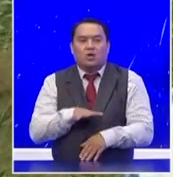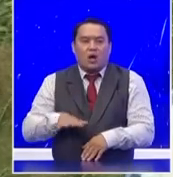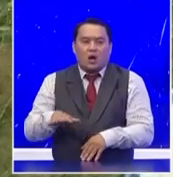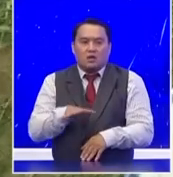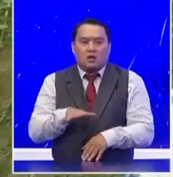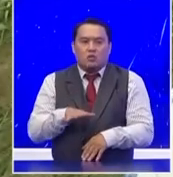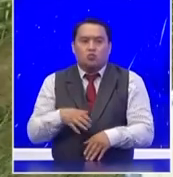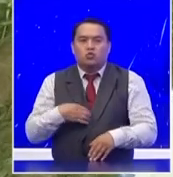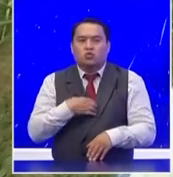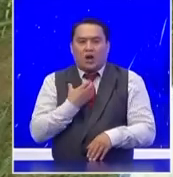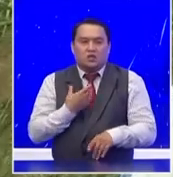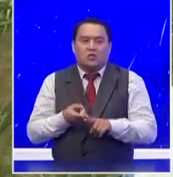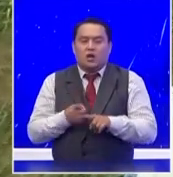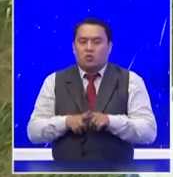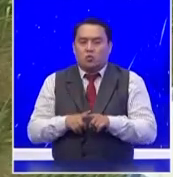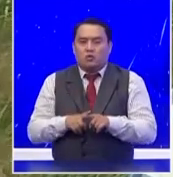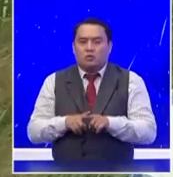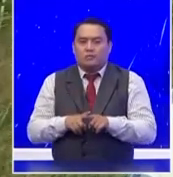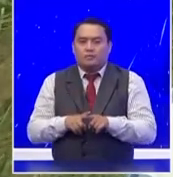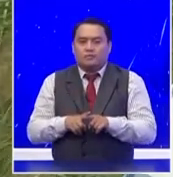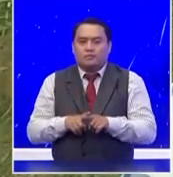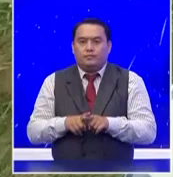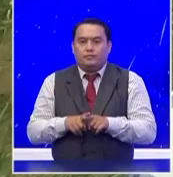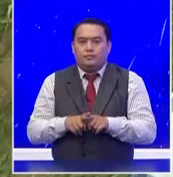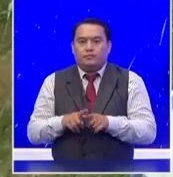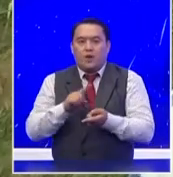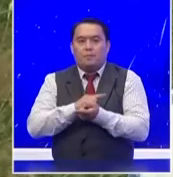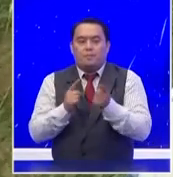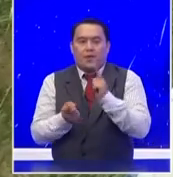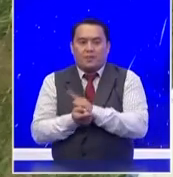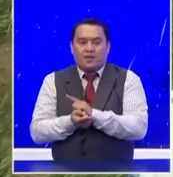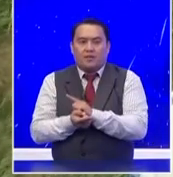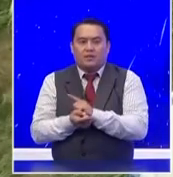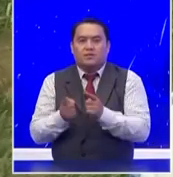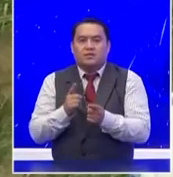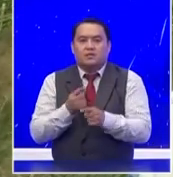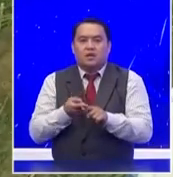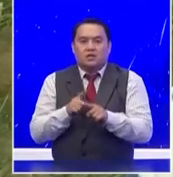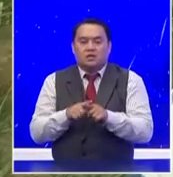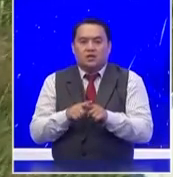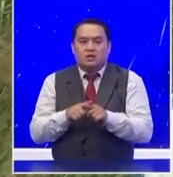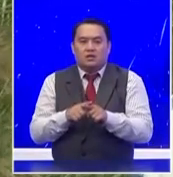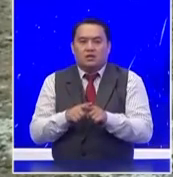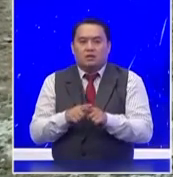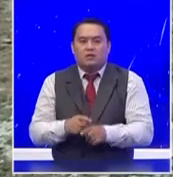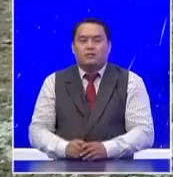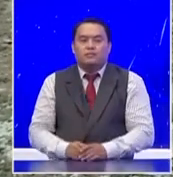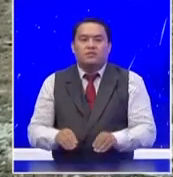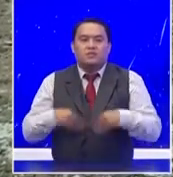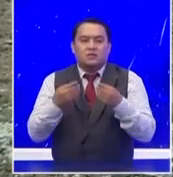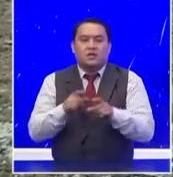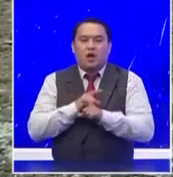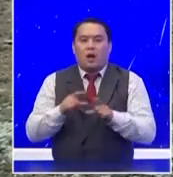канала плачевного состояния, которые находятся, и поменяли пикетажи, замены данных Г-блоков. Сдать